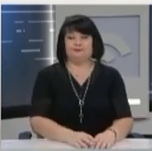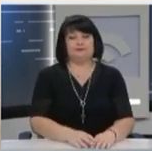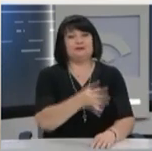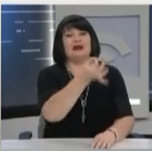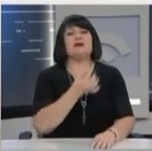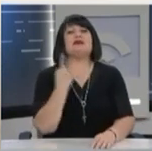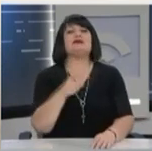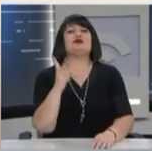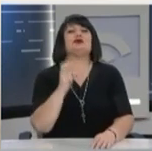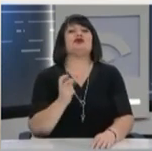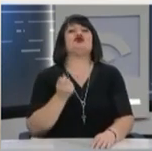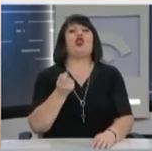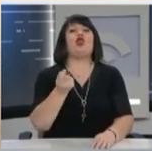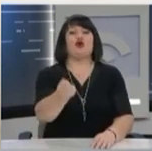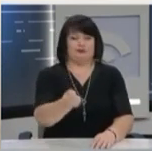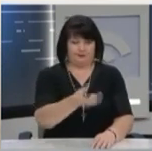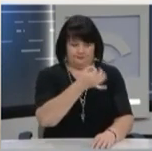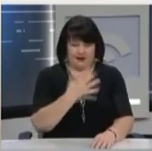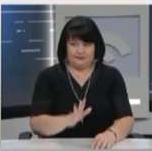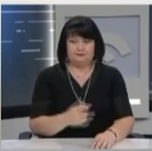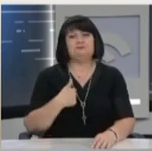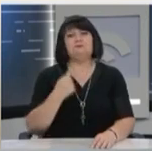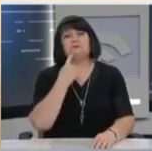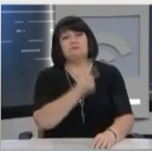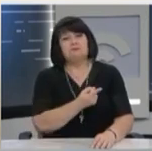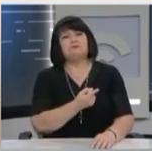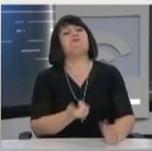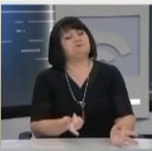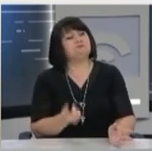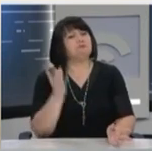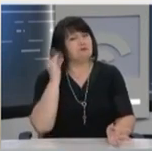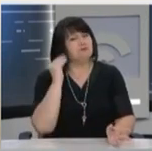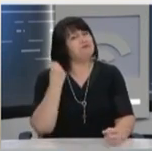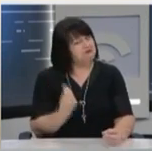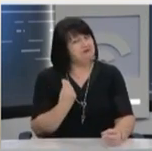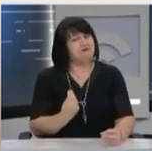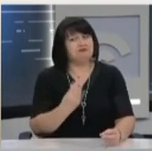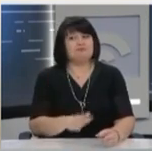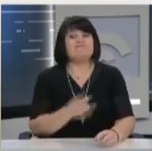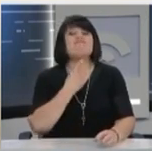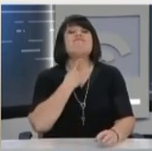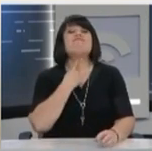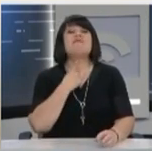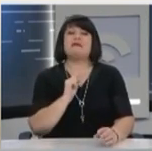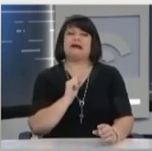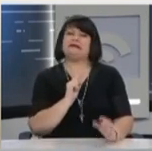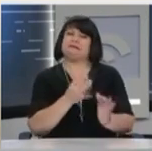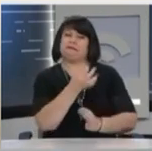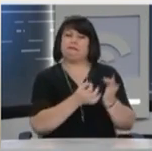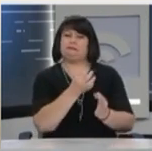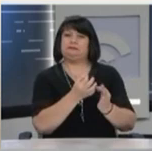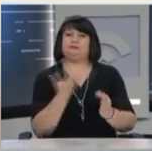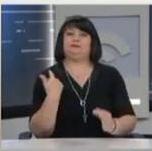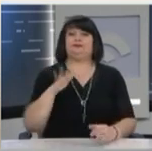Είπατε για τις 120 δόσεις. Εγώ να πω ότι το άκουσα θετικά. Δεν μου άρεσε όμως κάτι που είπατε.